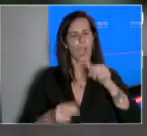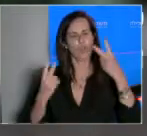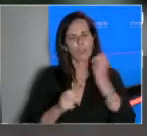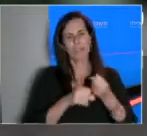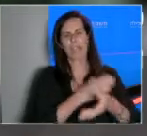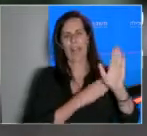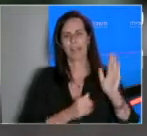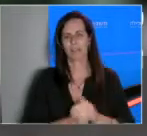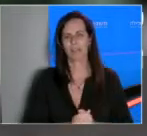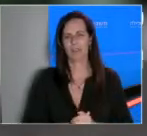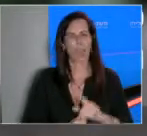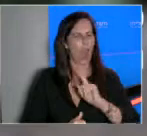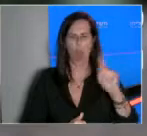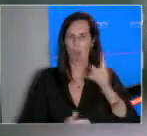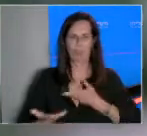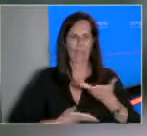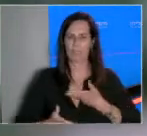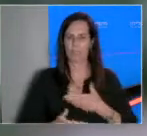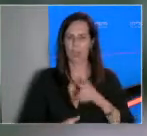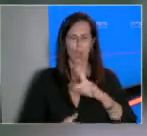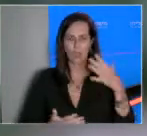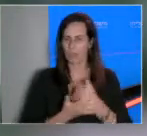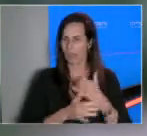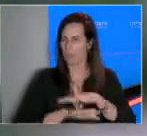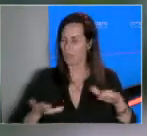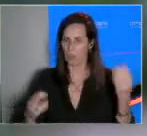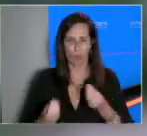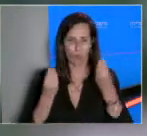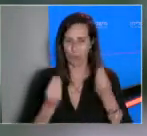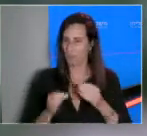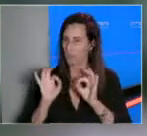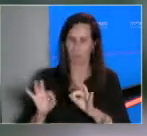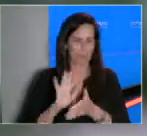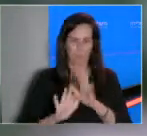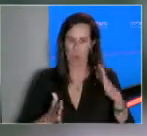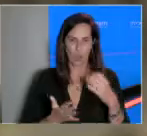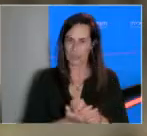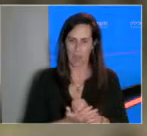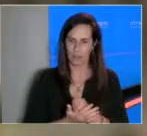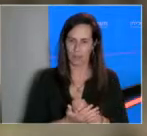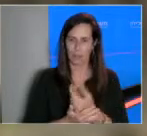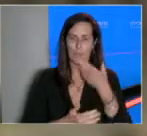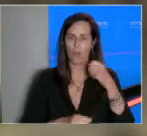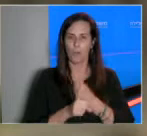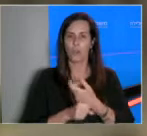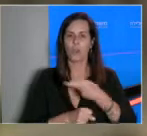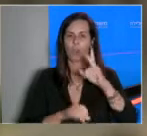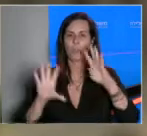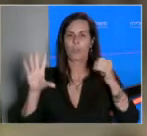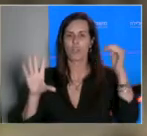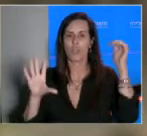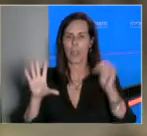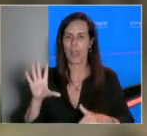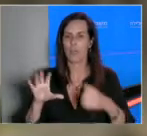ותלכי. לא מתייחסים. לא הצלחתי להביא לילדים שלי משהו טוב בשבילהם. בישראל מועסקות